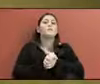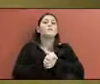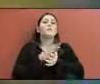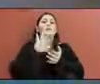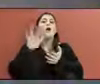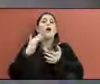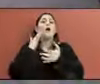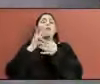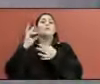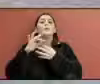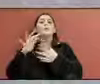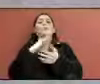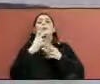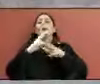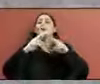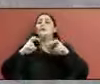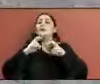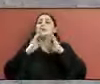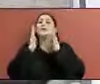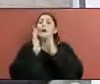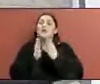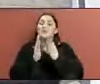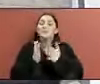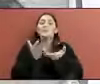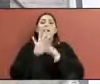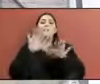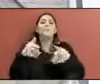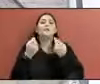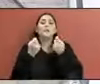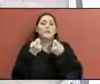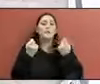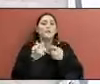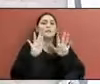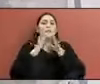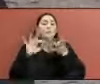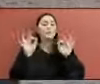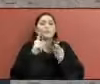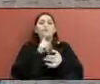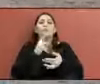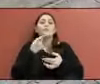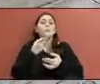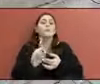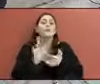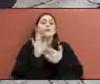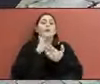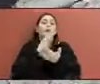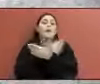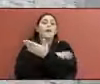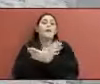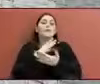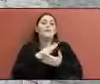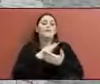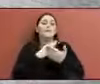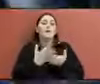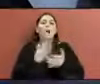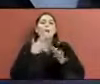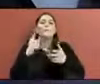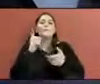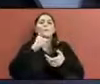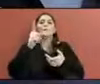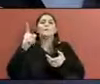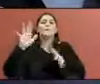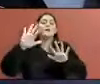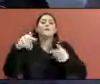edip 2 milyonluk kentimizde, az önce de söylediğim 100 bine yakın şu anda verimiz var elimizde, her birinin nerede